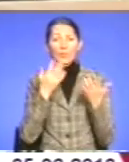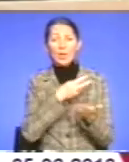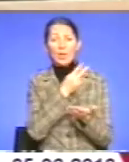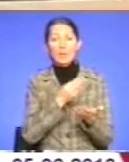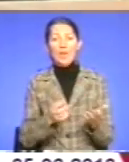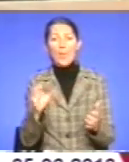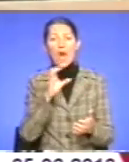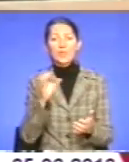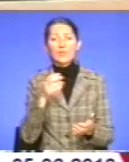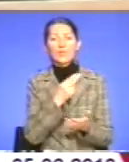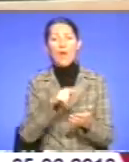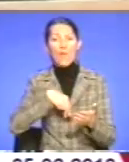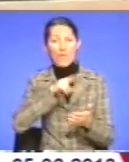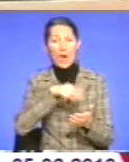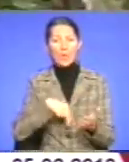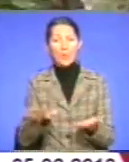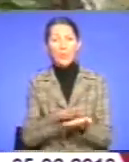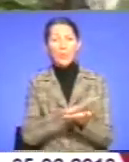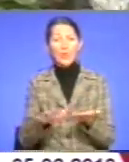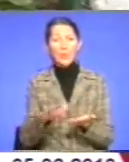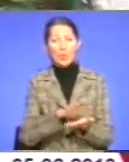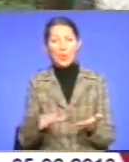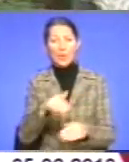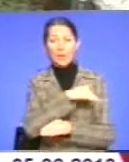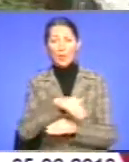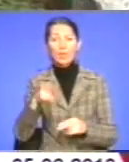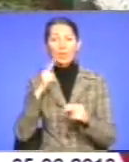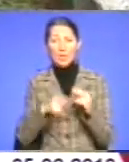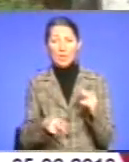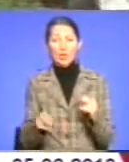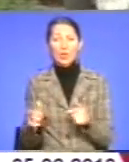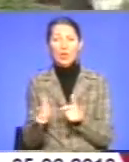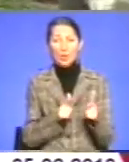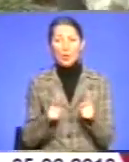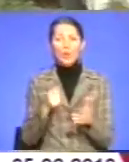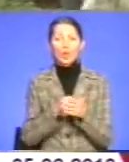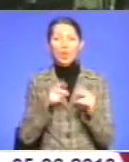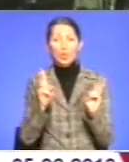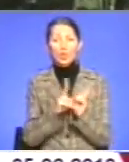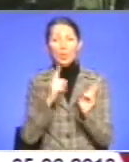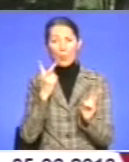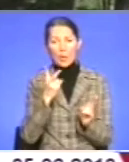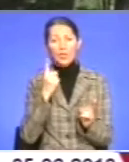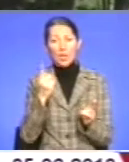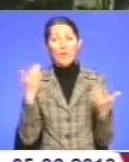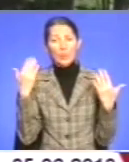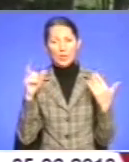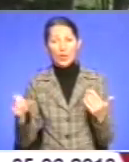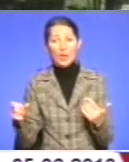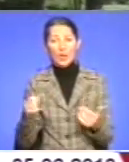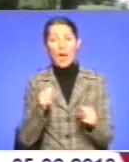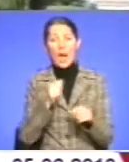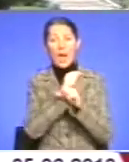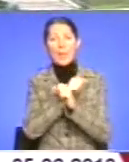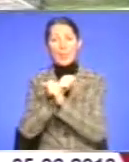блиску підлога. На вулиці завершують останні приготування до зустрічі перших відпочиваючих. Табір у селі Скоморохи пам'ятають і батьки